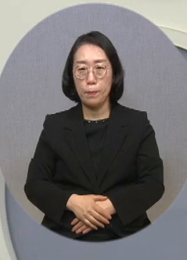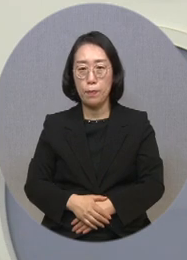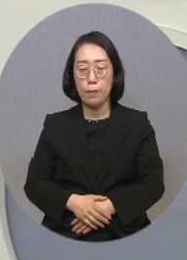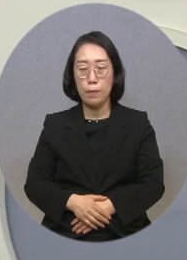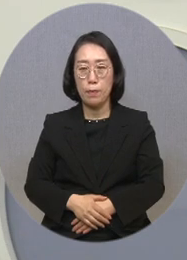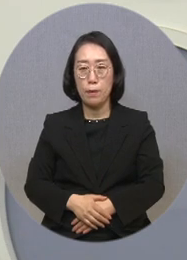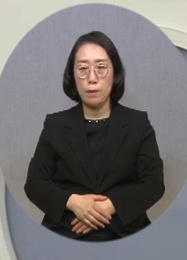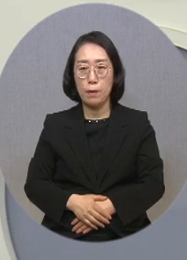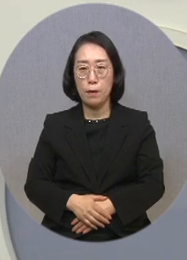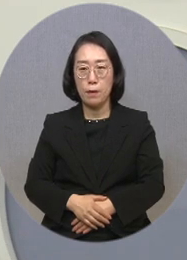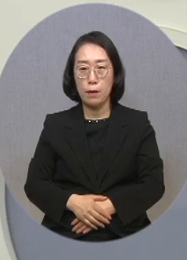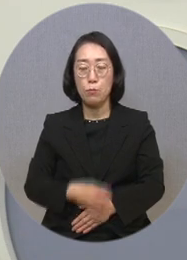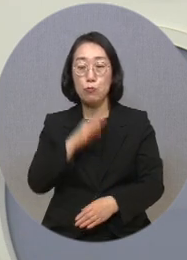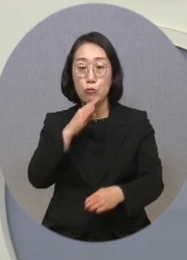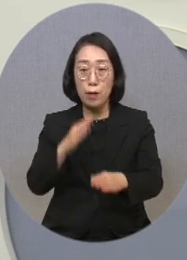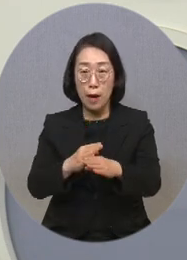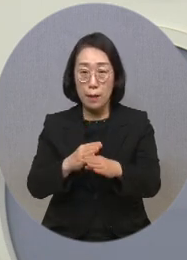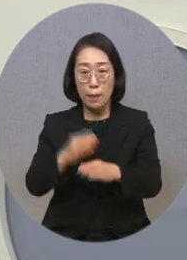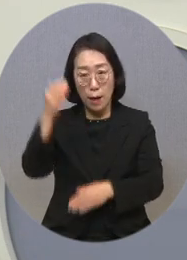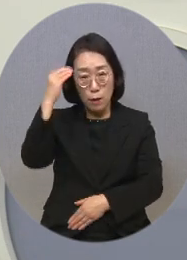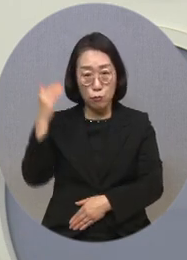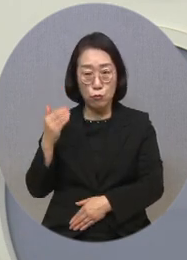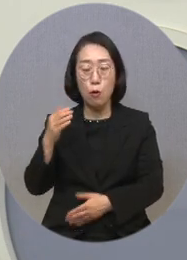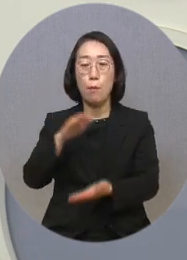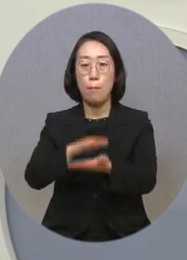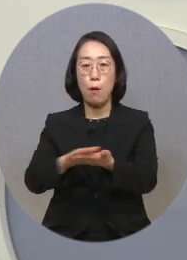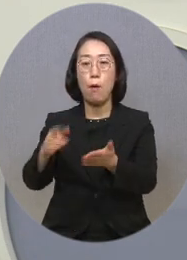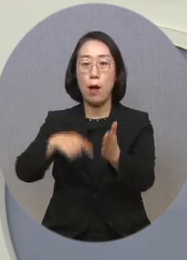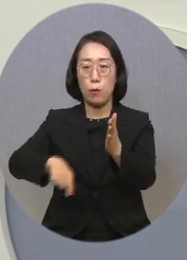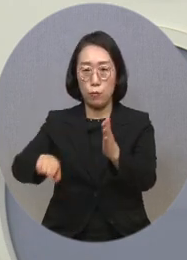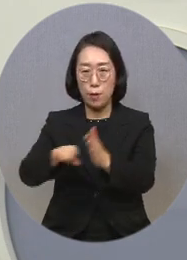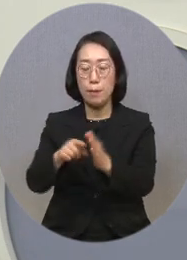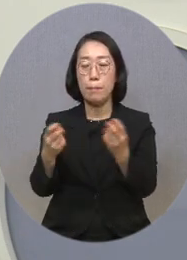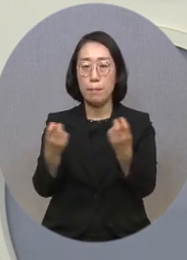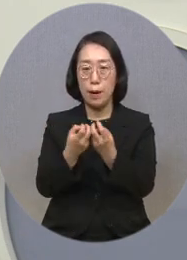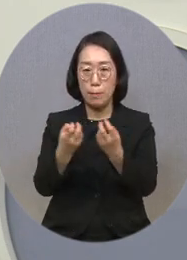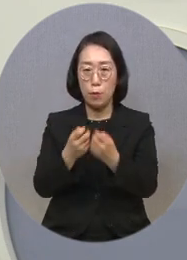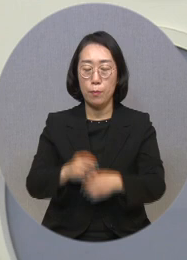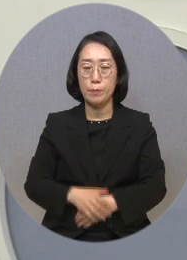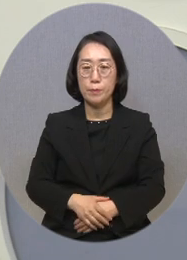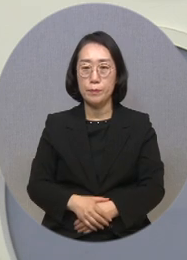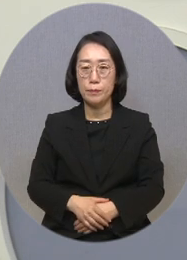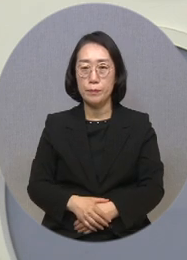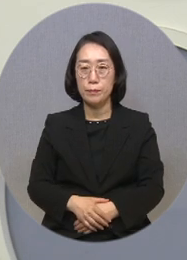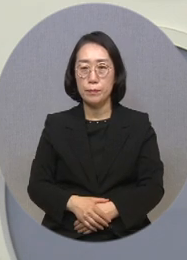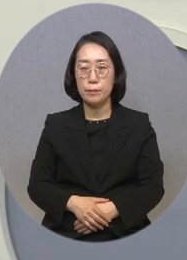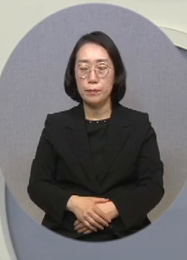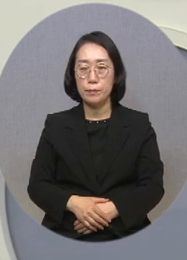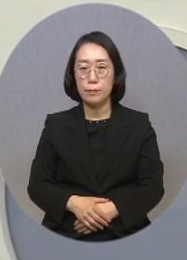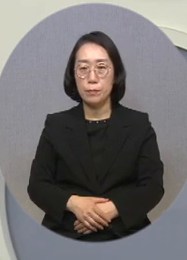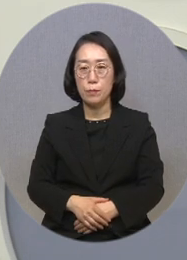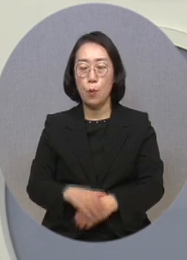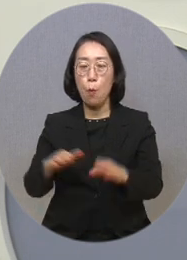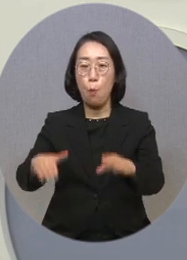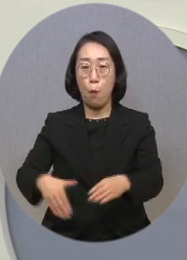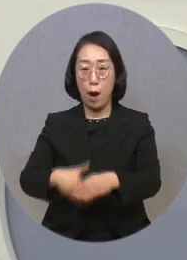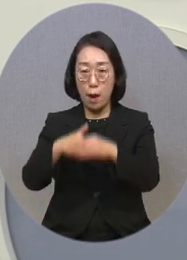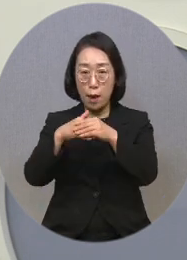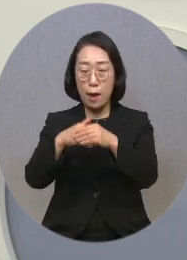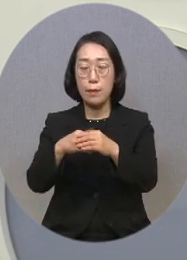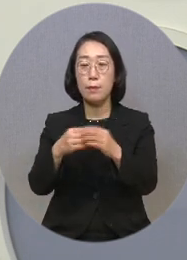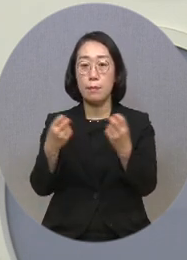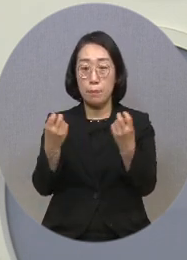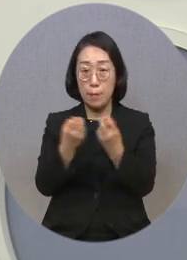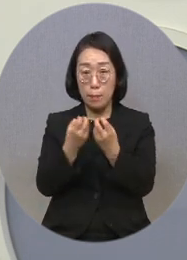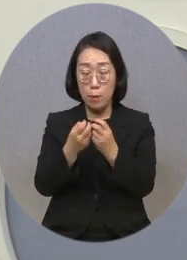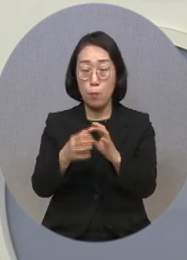남북 평화를 위해서는 어떻게 해야 된다라는 그러한 것을 남북 간의 화해를 해야 하는 그러한